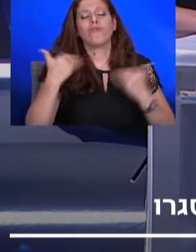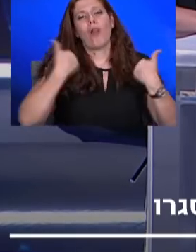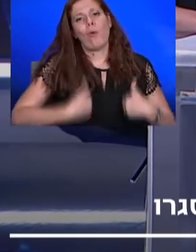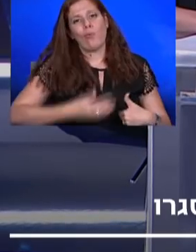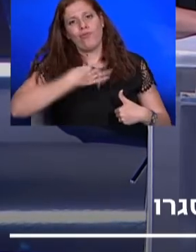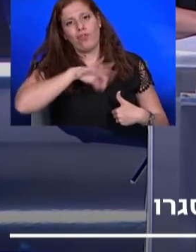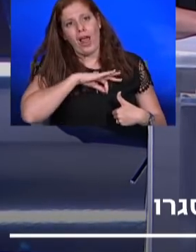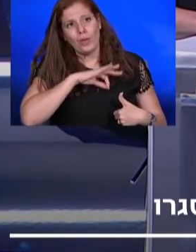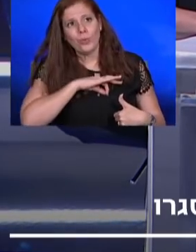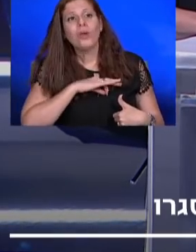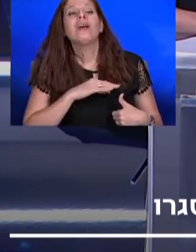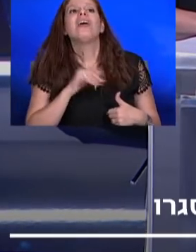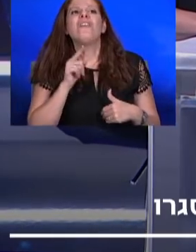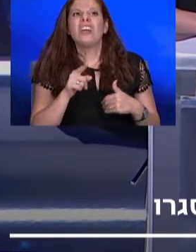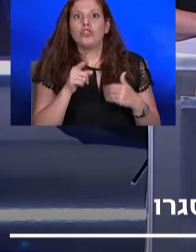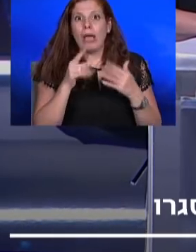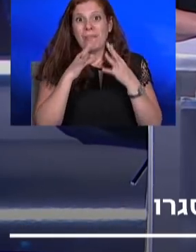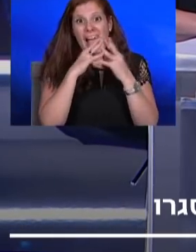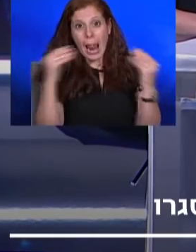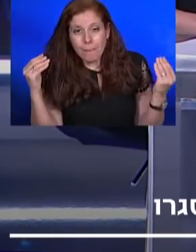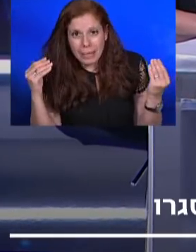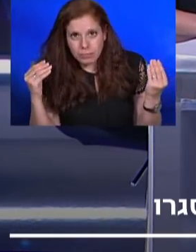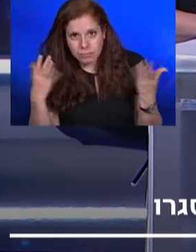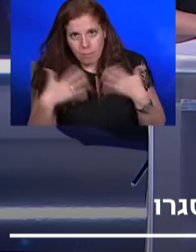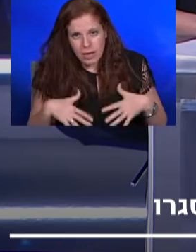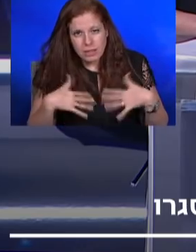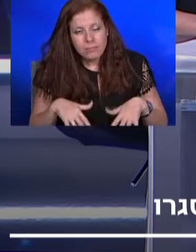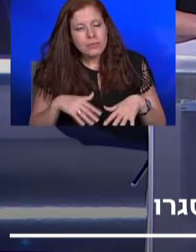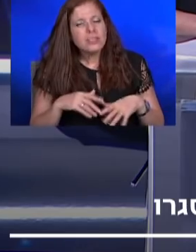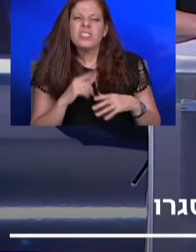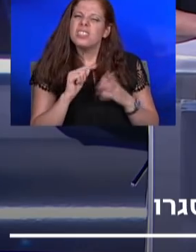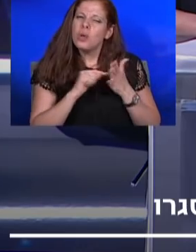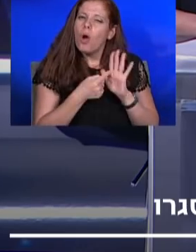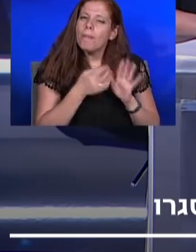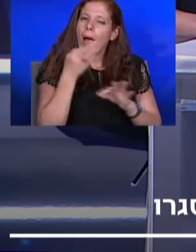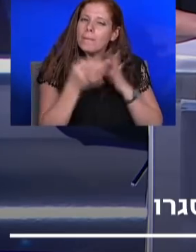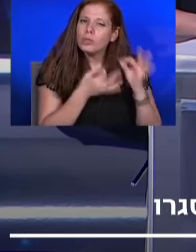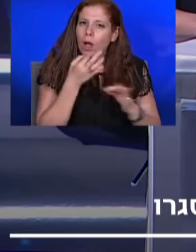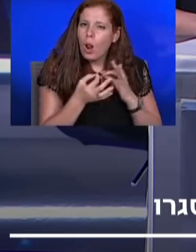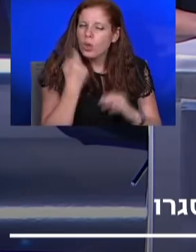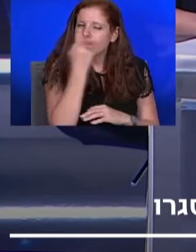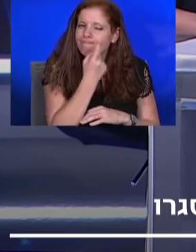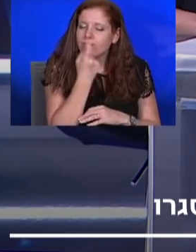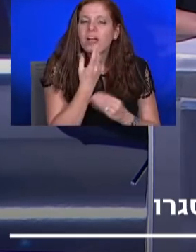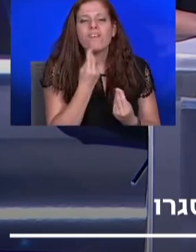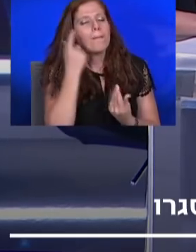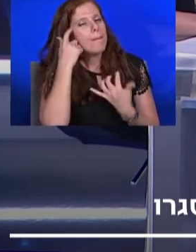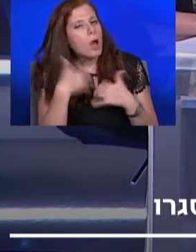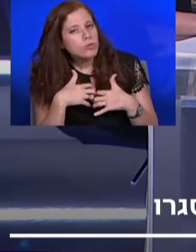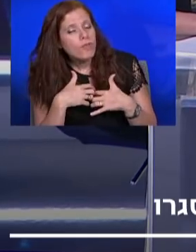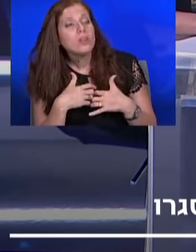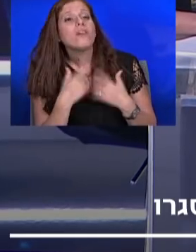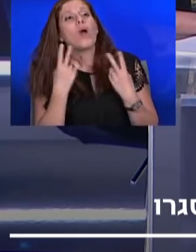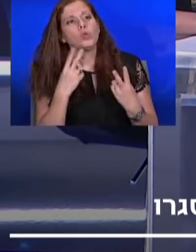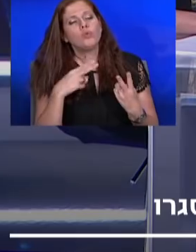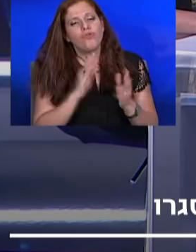וכשהם נעלמים מהתמונה, הם מעוררים הרבה שאלות והרבה מחשבות, וחשוב שהם יהיו שם. ובמקביל אנחנו